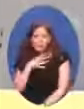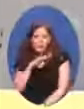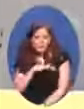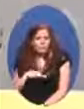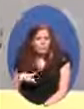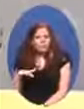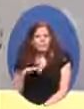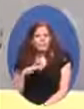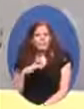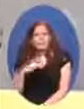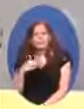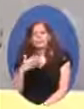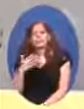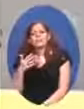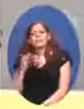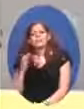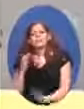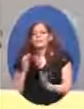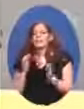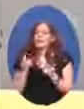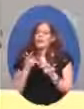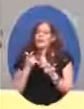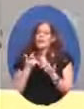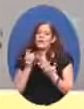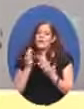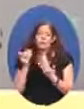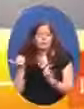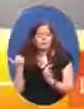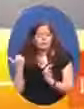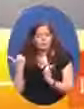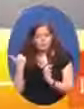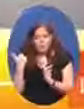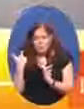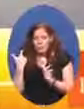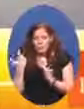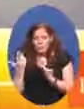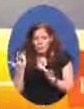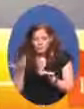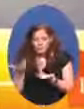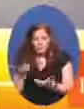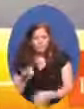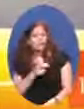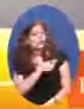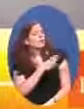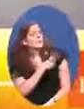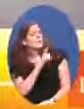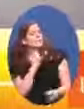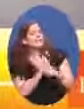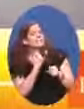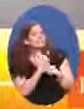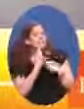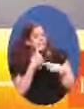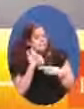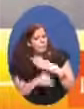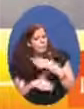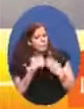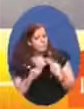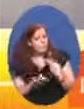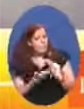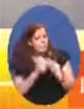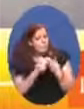מהשטח, בקריאה שקוראים לנו אחות וחבר. מה עשיתם בימים האחרונים כשהם התקרבו אל